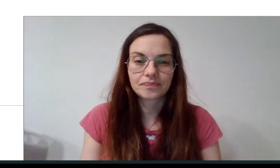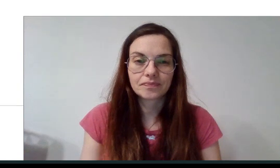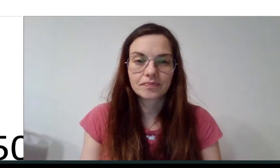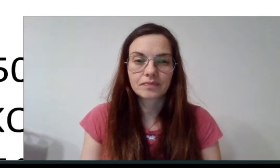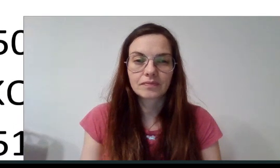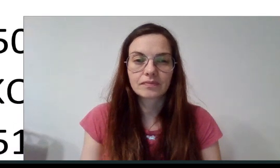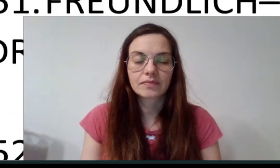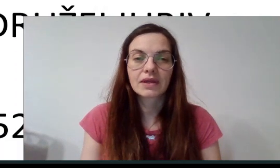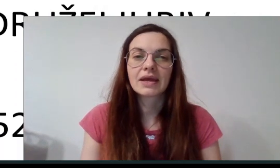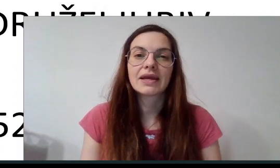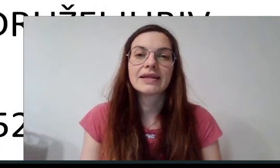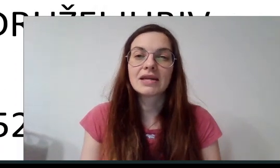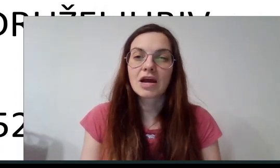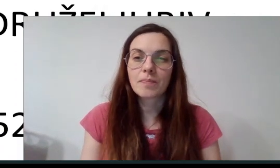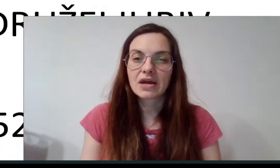Der Nachbar.